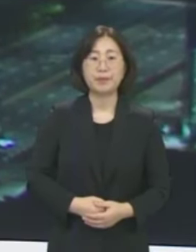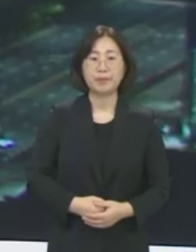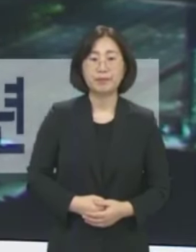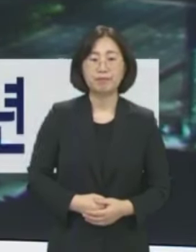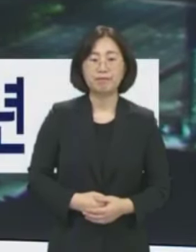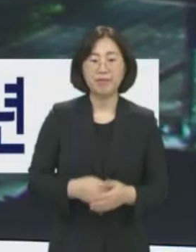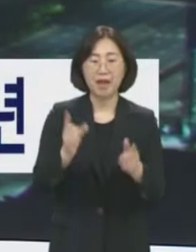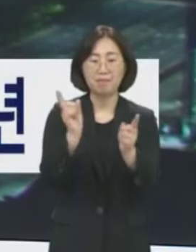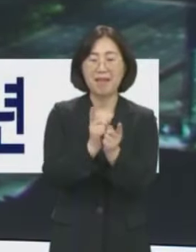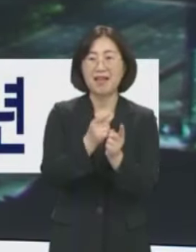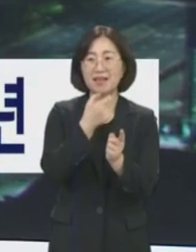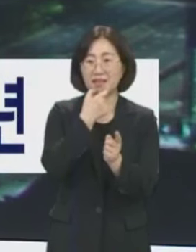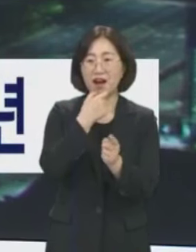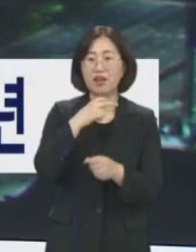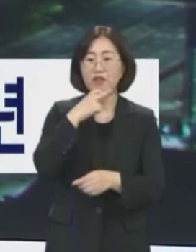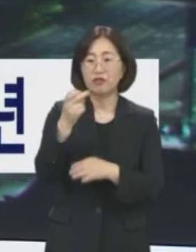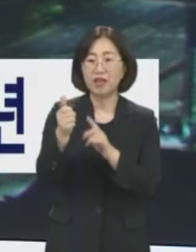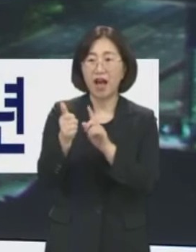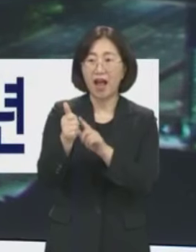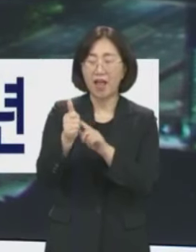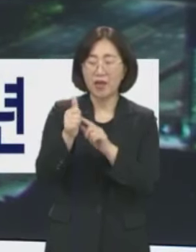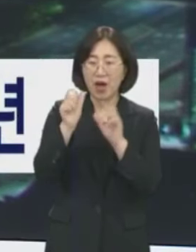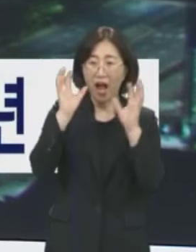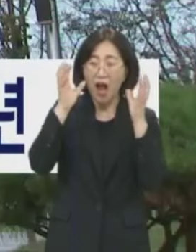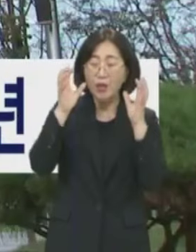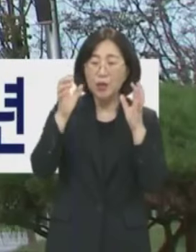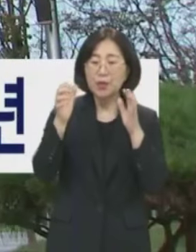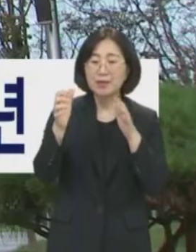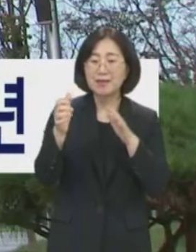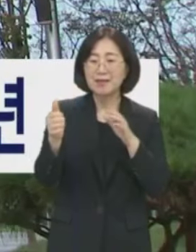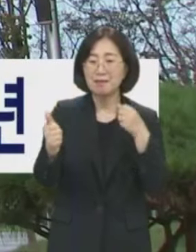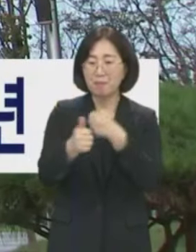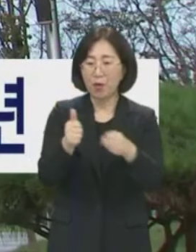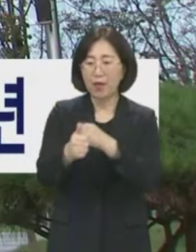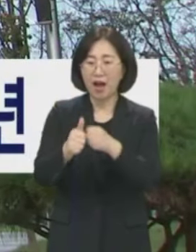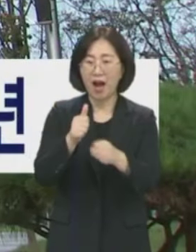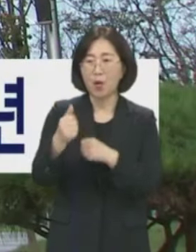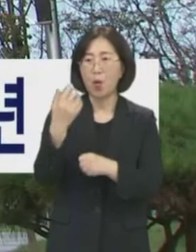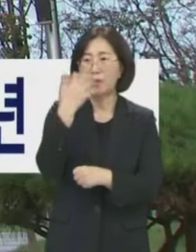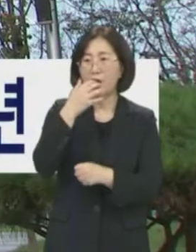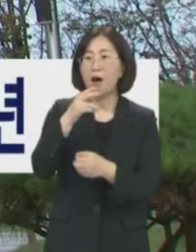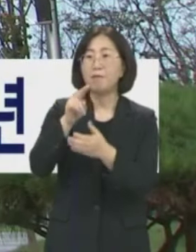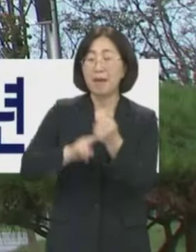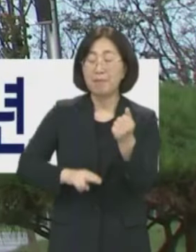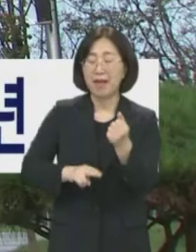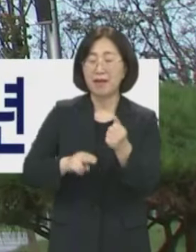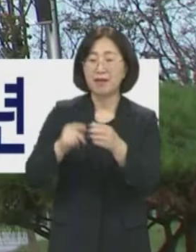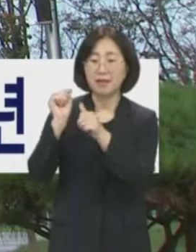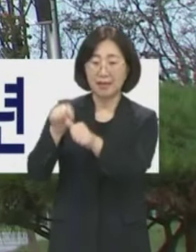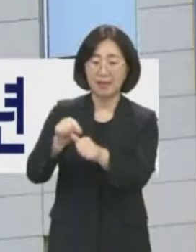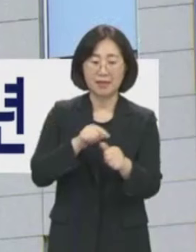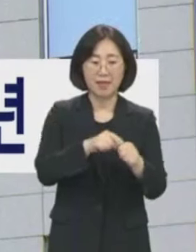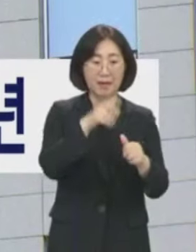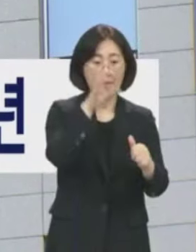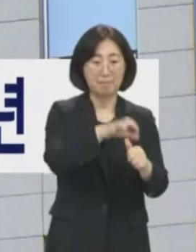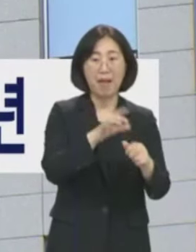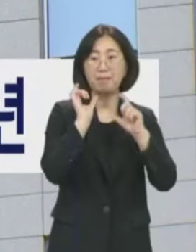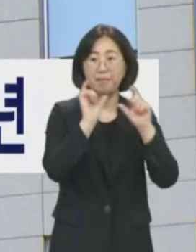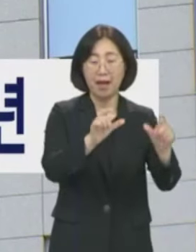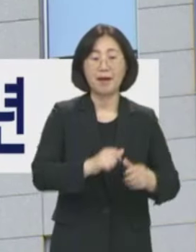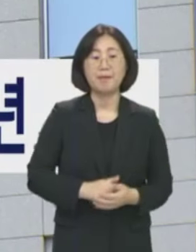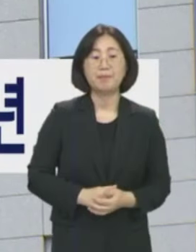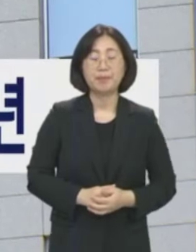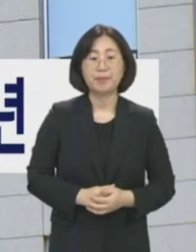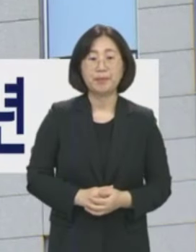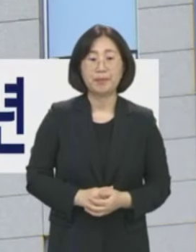교제를 거부한 12살 아동을 폭행하고 성매매를 시킨 일당에게 실형이 선고됐습니다. 대전지법 천안지원